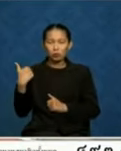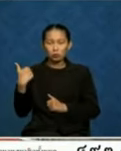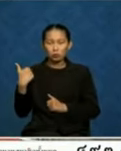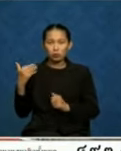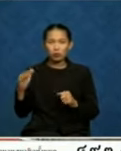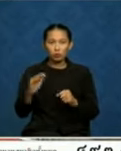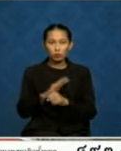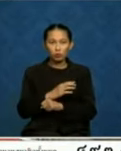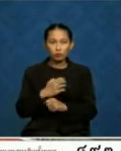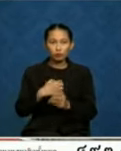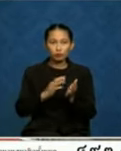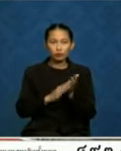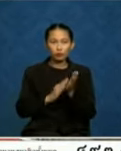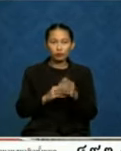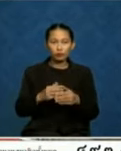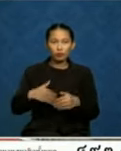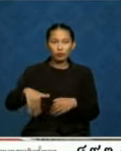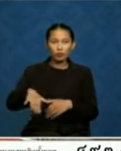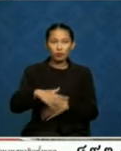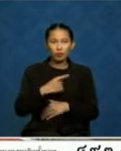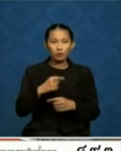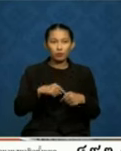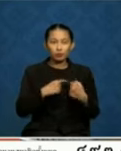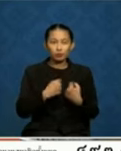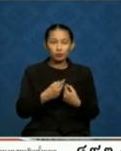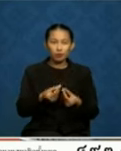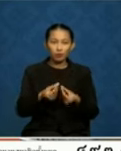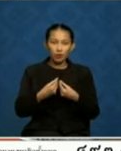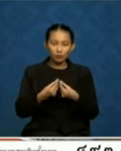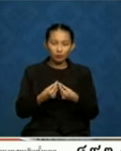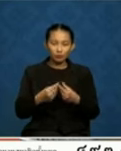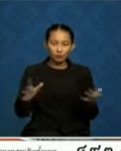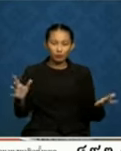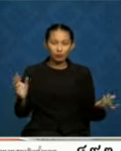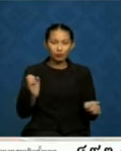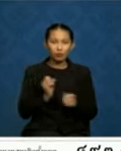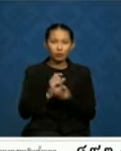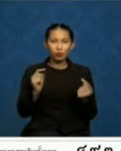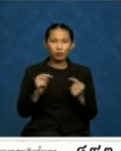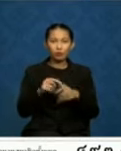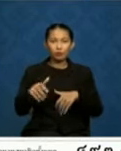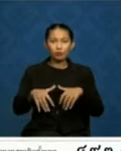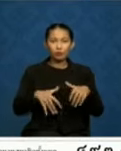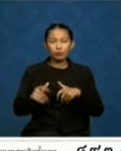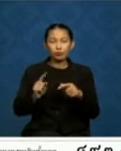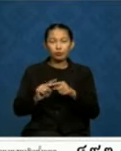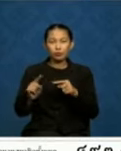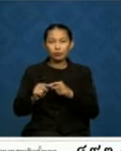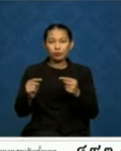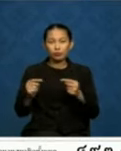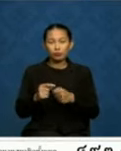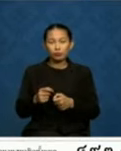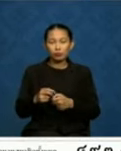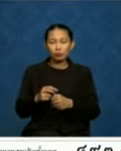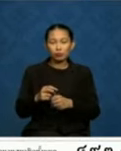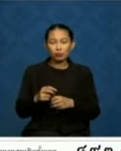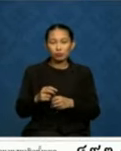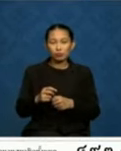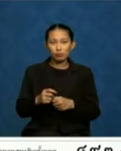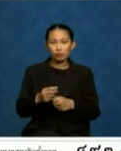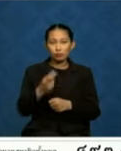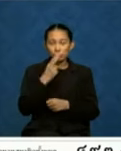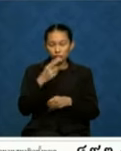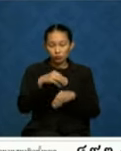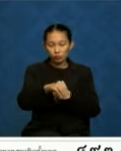นะครับก็ขออนุญาตชื่นชมที่ท่านใส่ใจในความเดือดร้อนของพ่อแม่พี่น้องชาวไร่ยาสูบนะครับเร